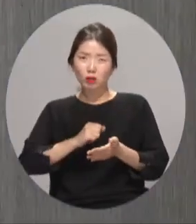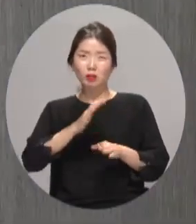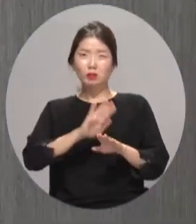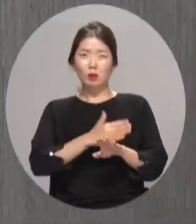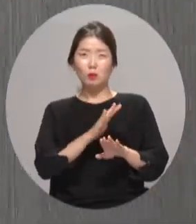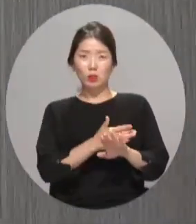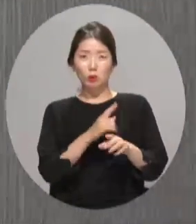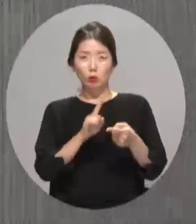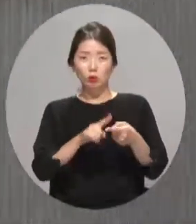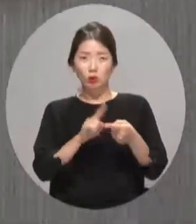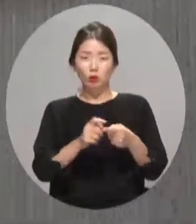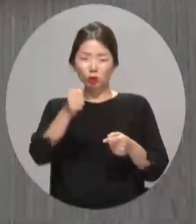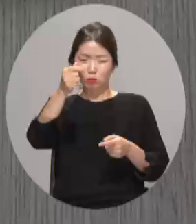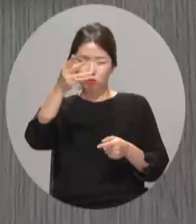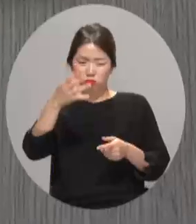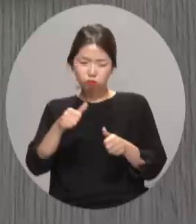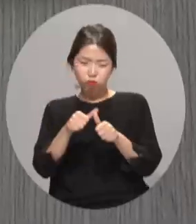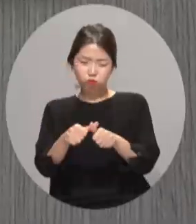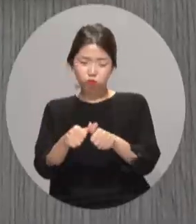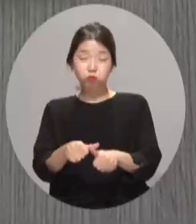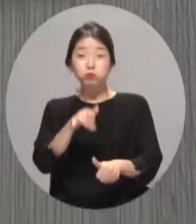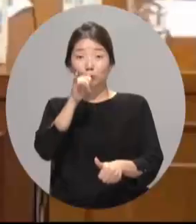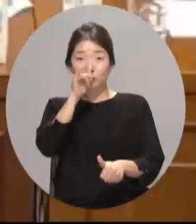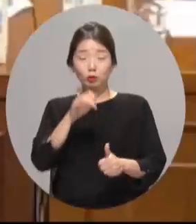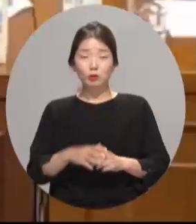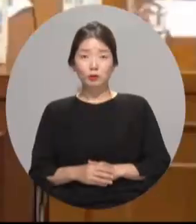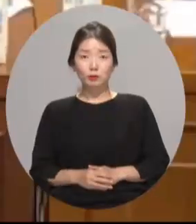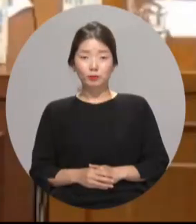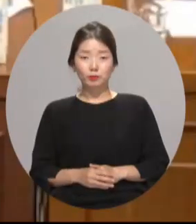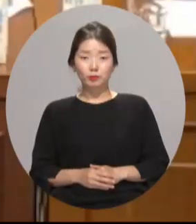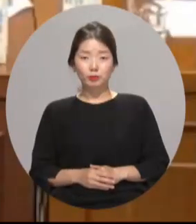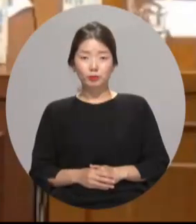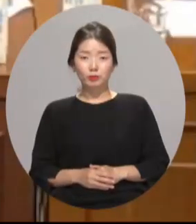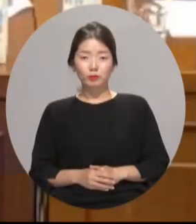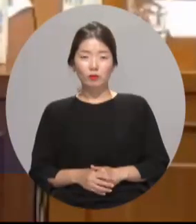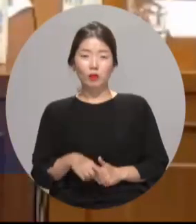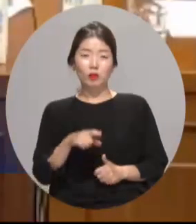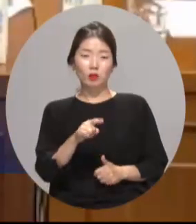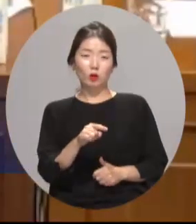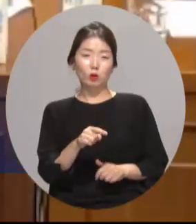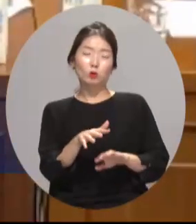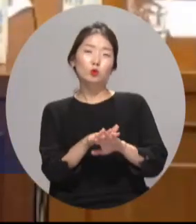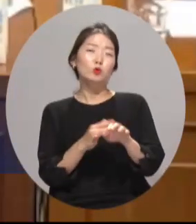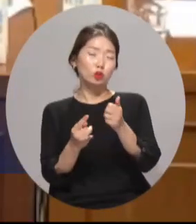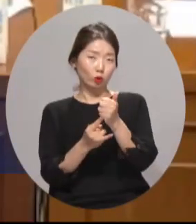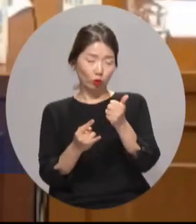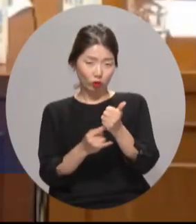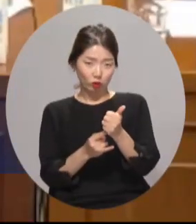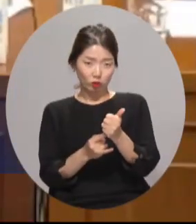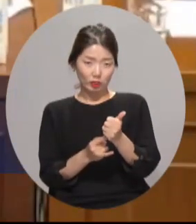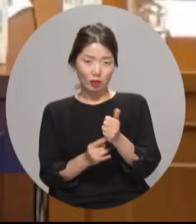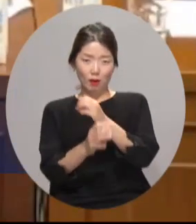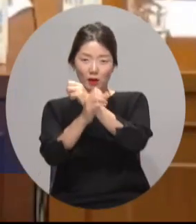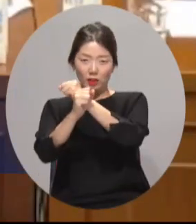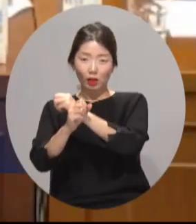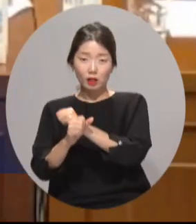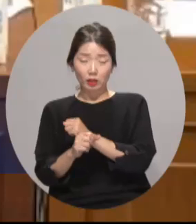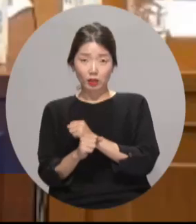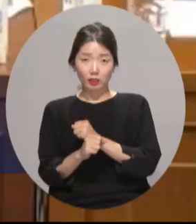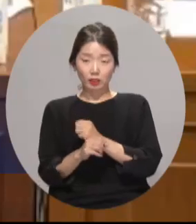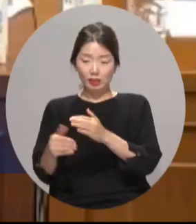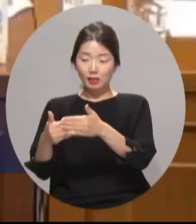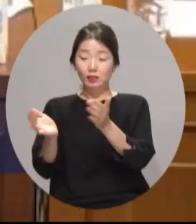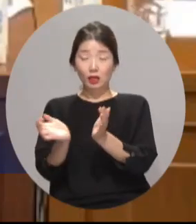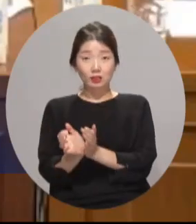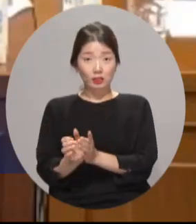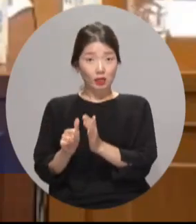예산 집행으로 수차례 지적받은 바 있습니다. 위원들이 예. 그 수의계약 대표로 돼인 수의계약을